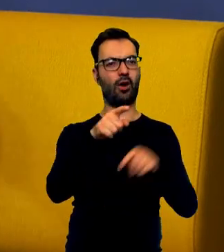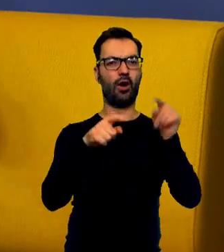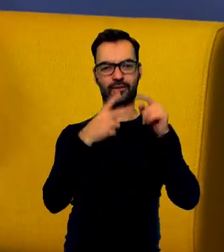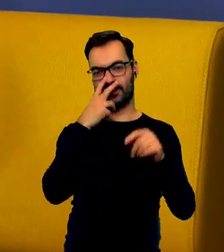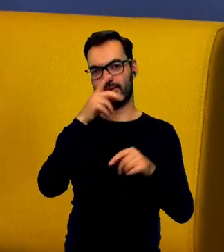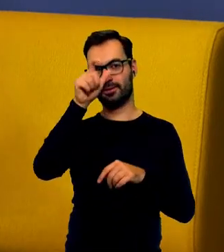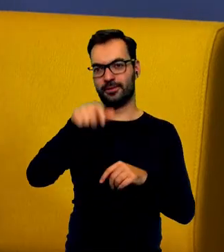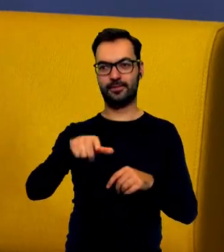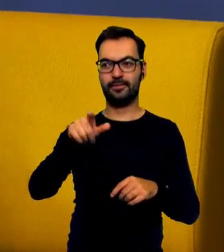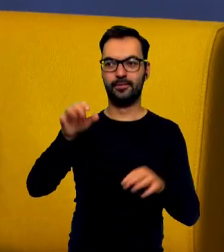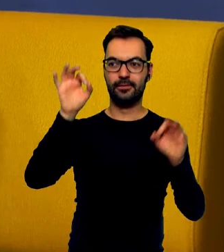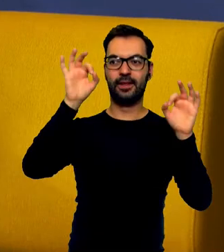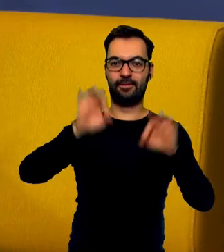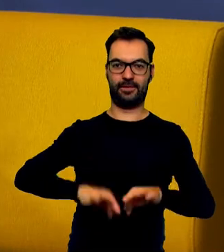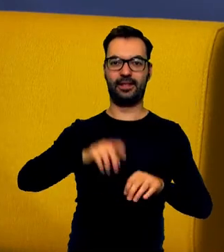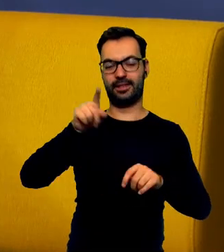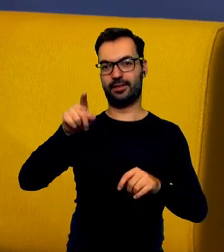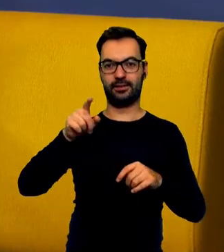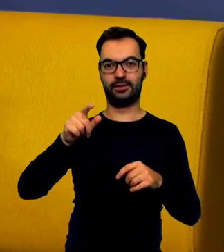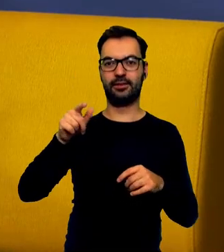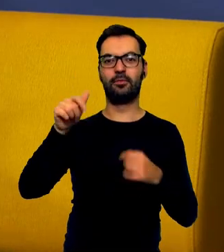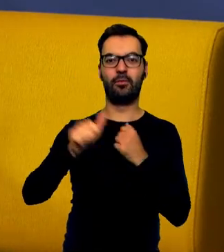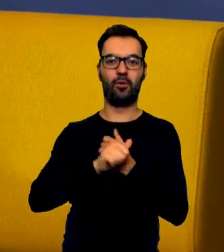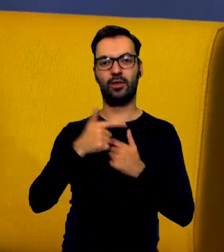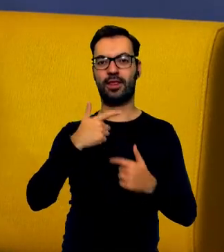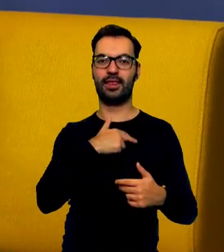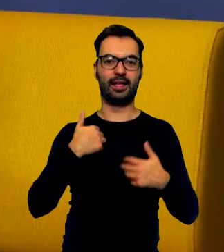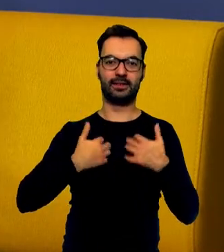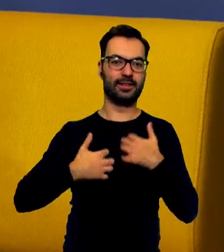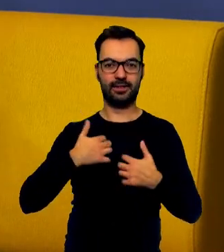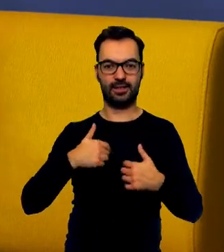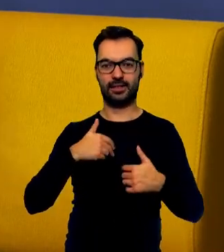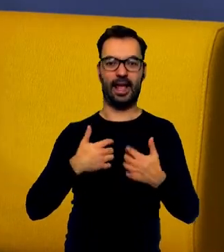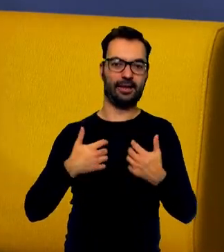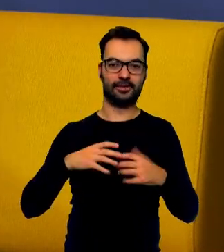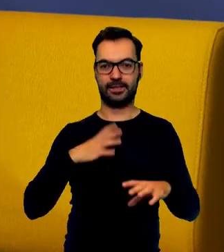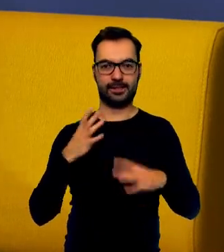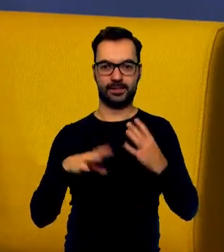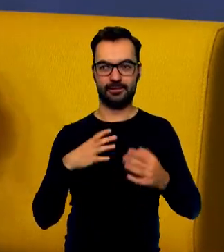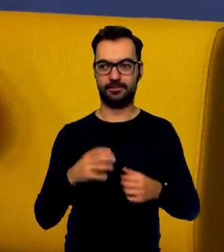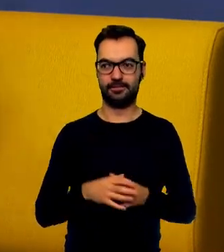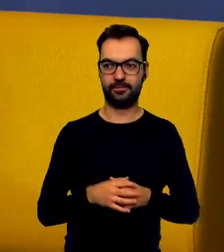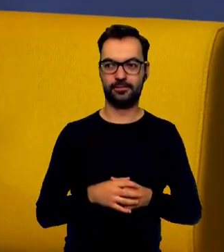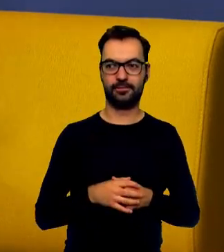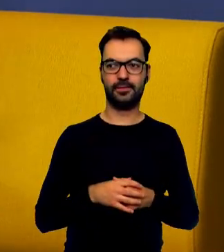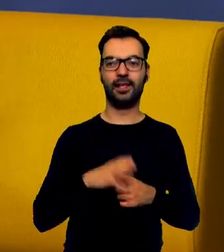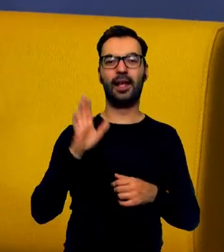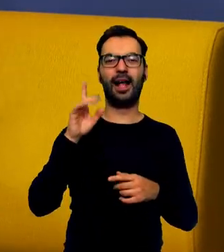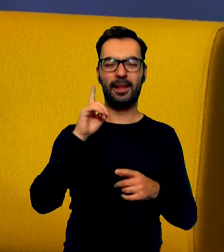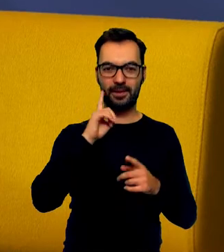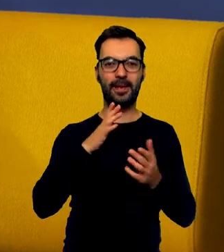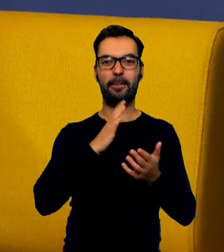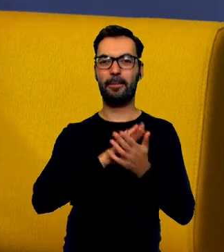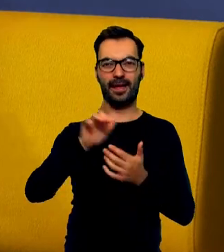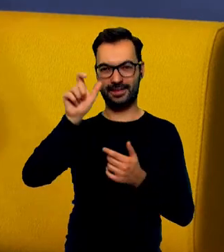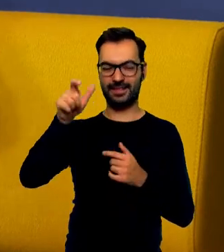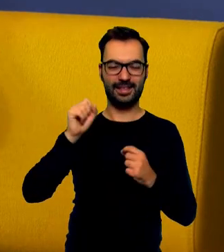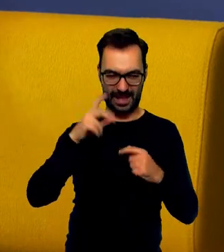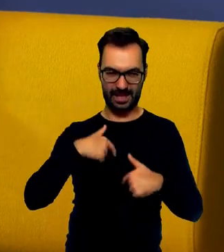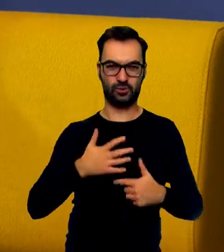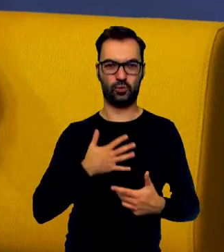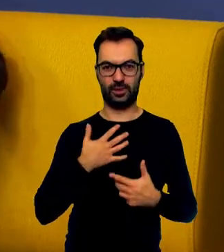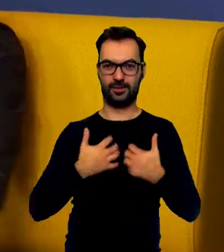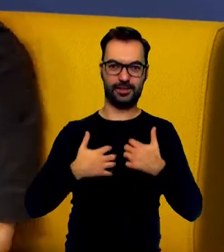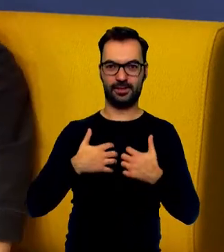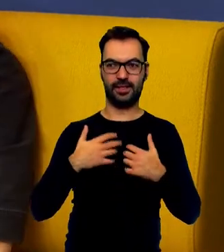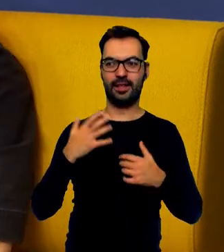kto winny jest jakiegoś niepokoju czy napięcia, które tak czy inaczej odczuwamy, no bo ta ambiwalencja nas męczy, nawet jeśli